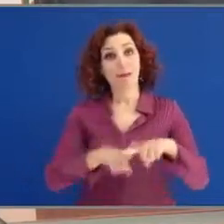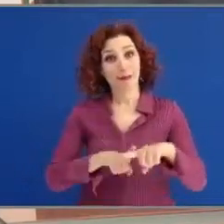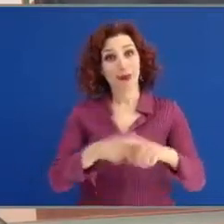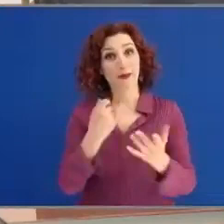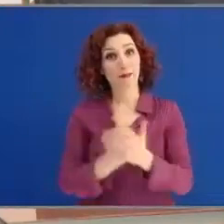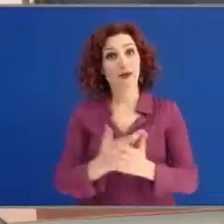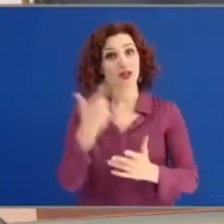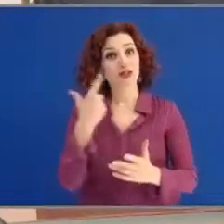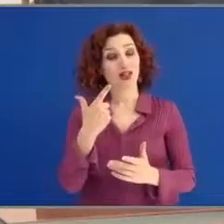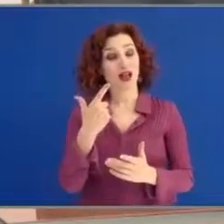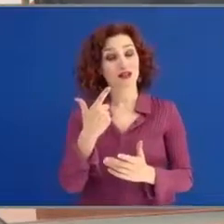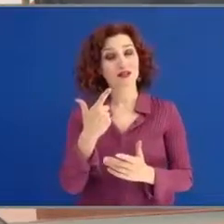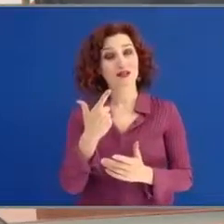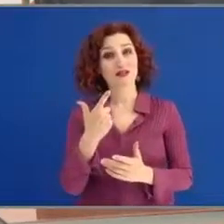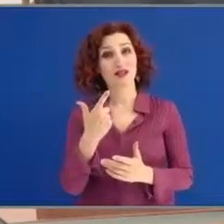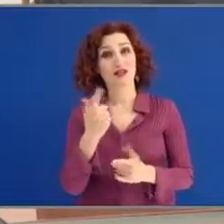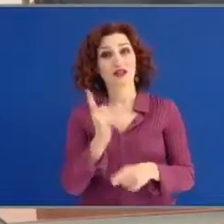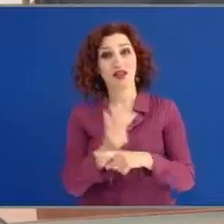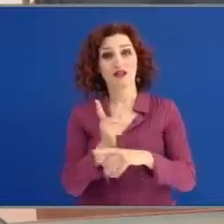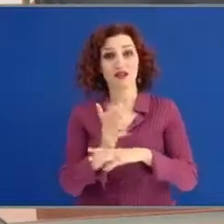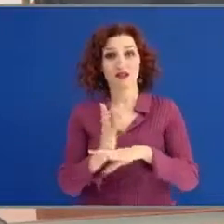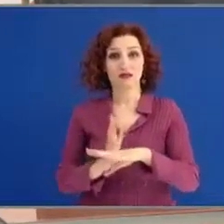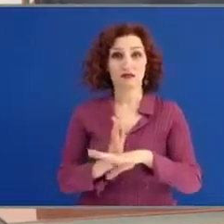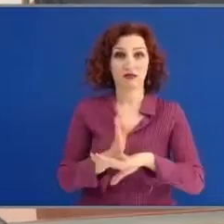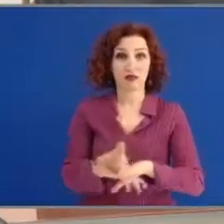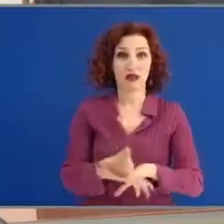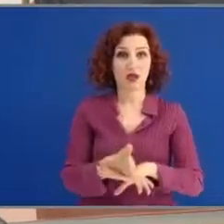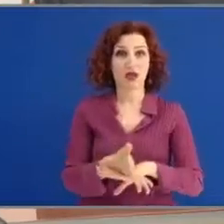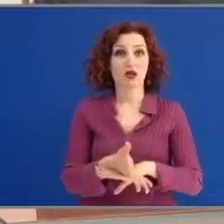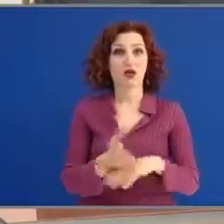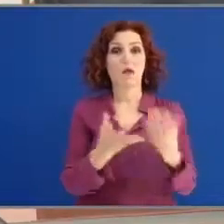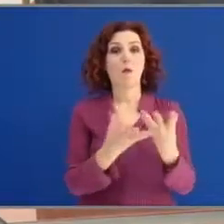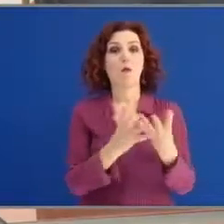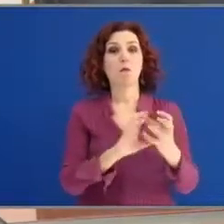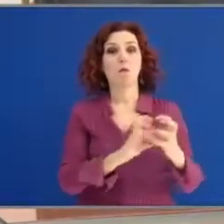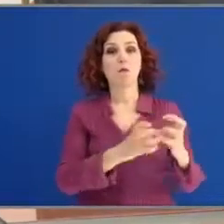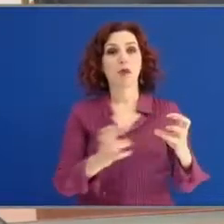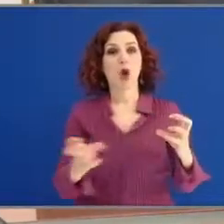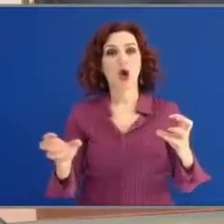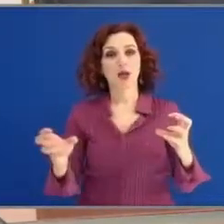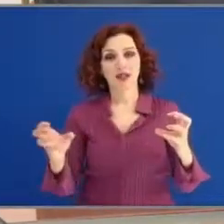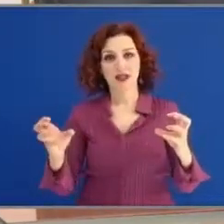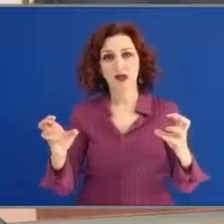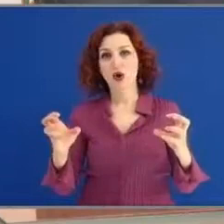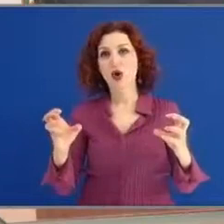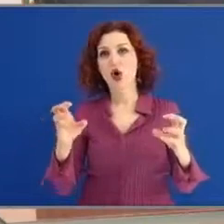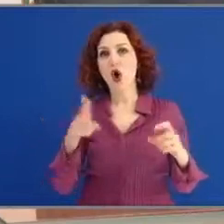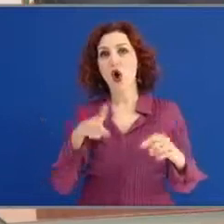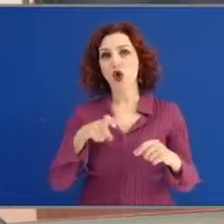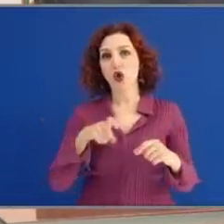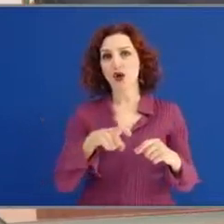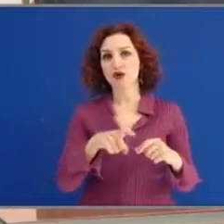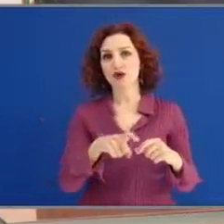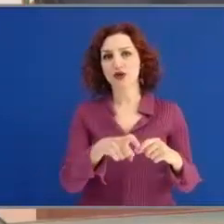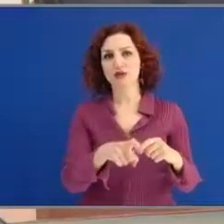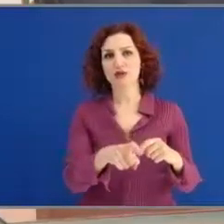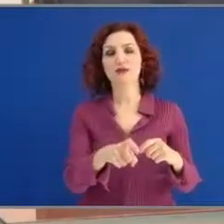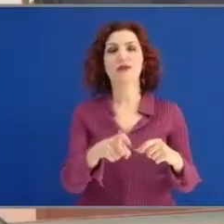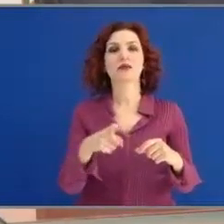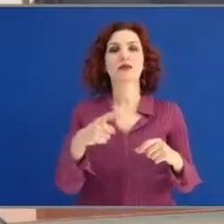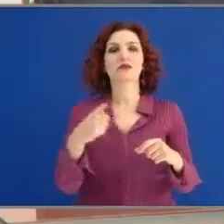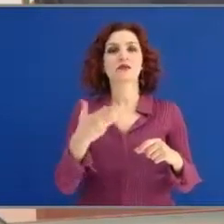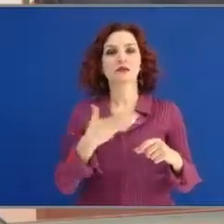che verrà fatto presso il polo oncologico IFO, dove è prevista con un investimento di